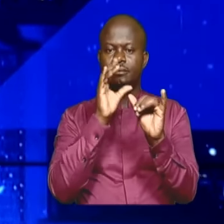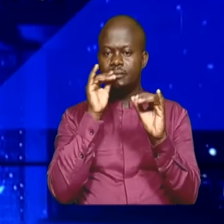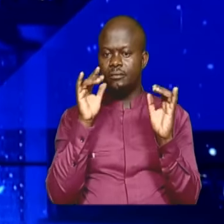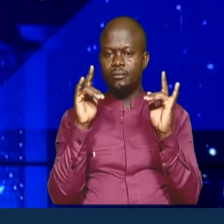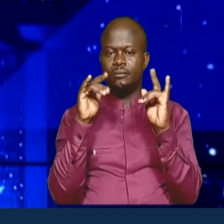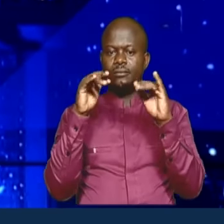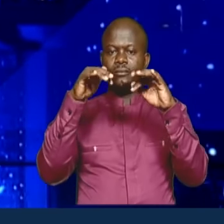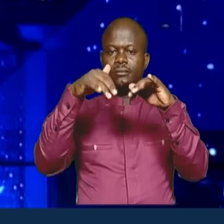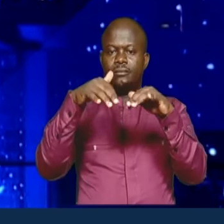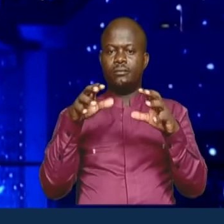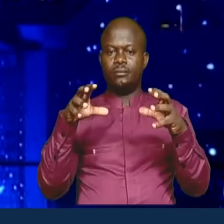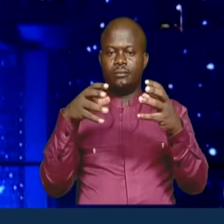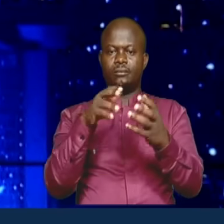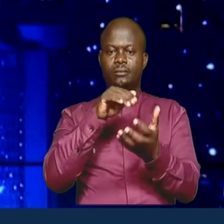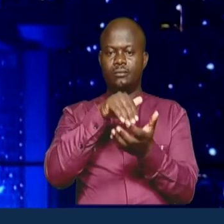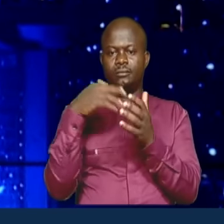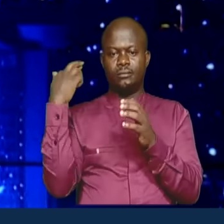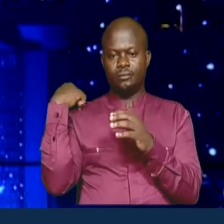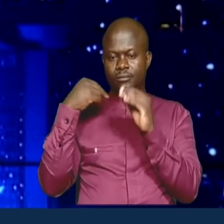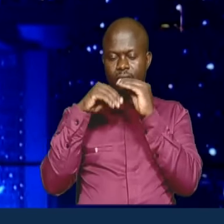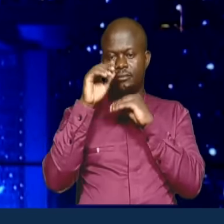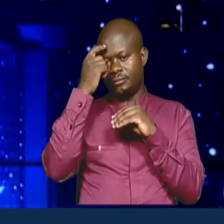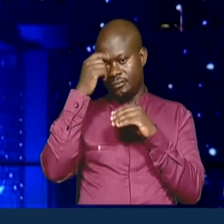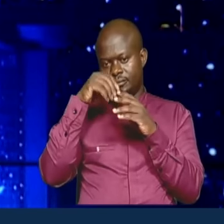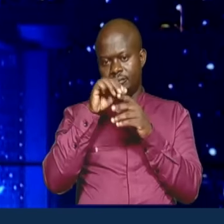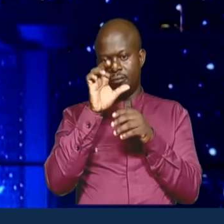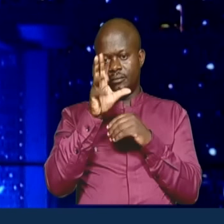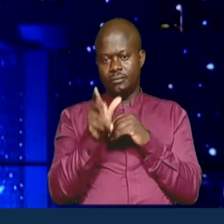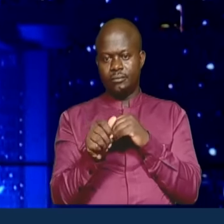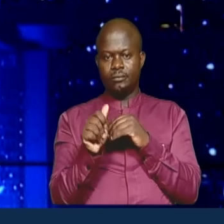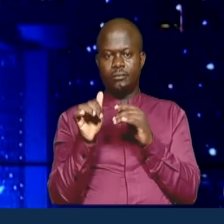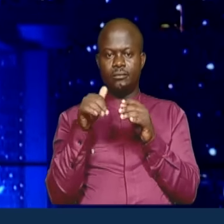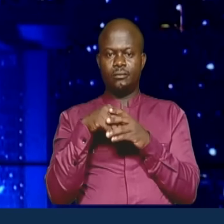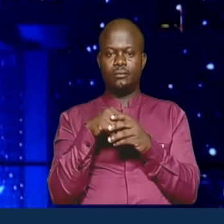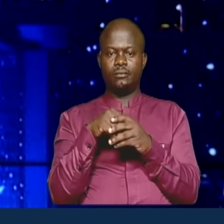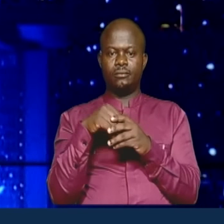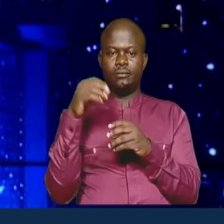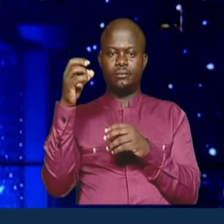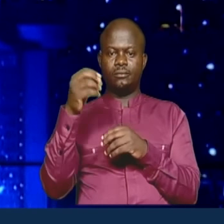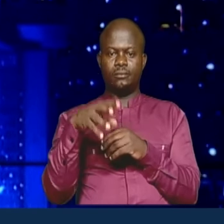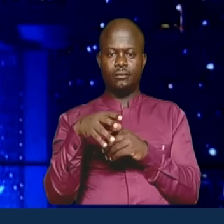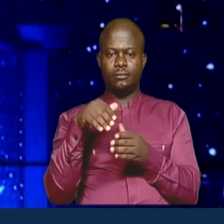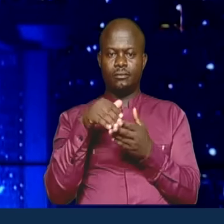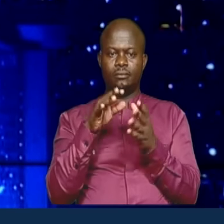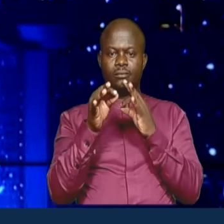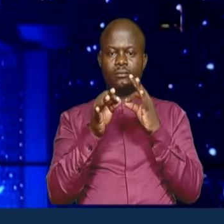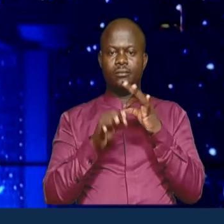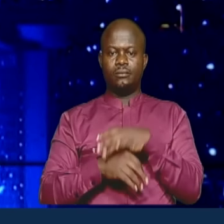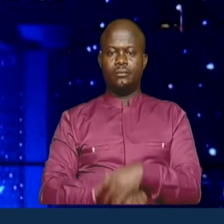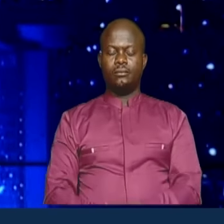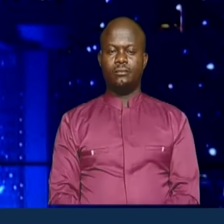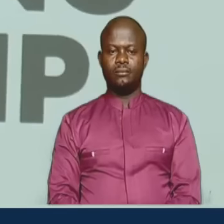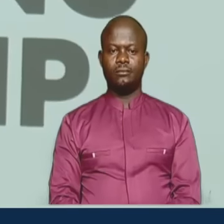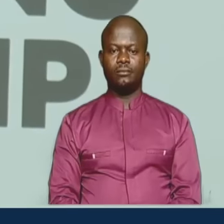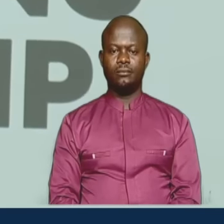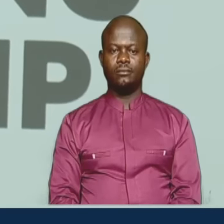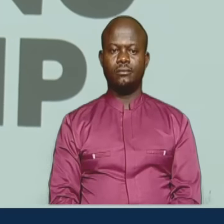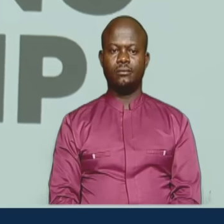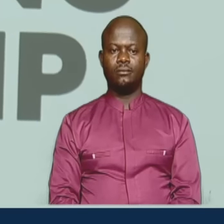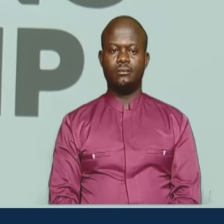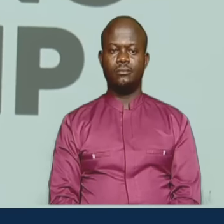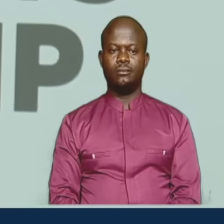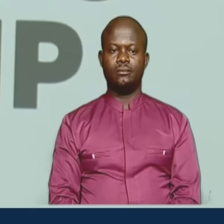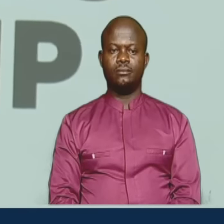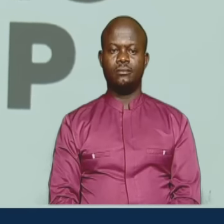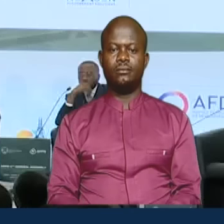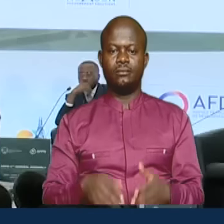rusange y'ihuriro ry'ibigo bishinzwe amasoko ya leta muri Afrika iteraniye hano I Kigali. Placide Ngirinshuti arakomeza.